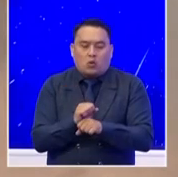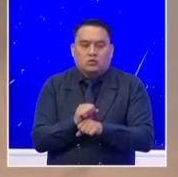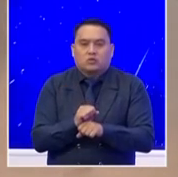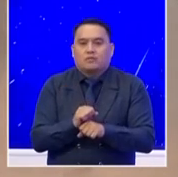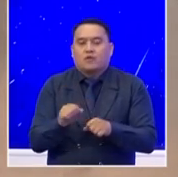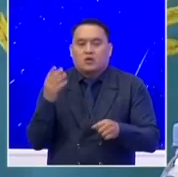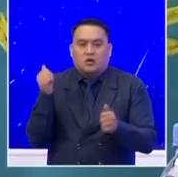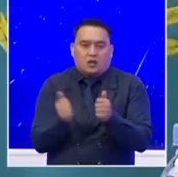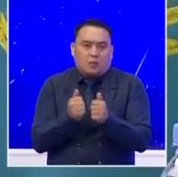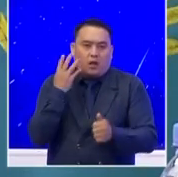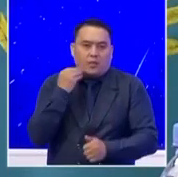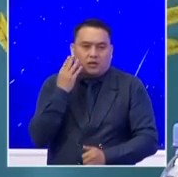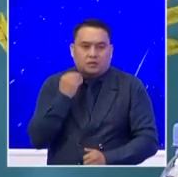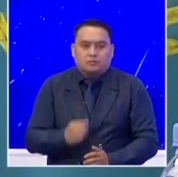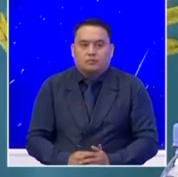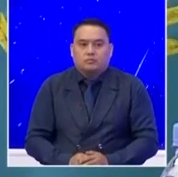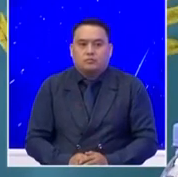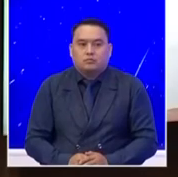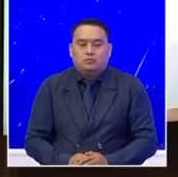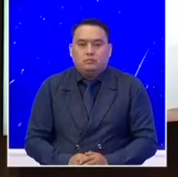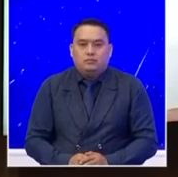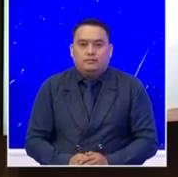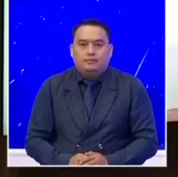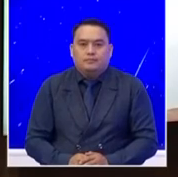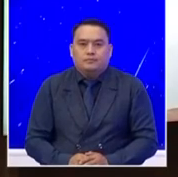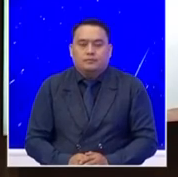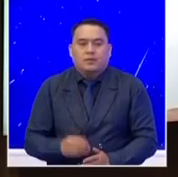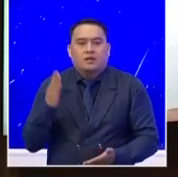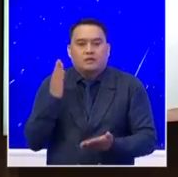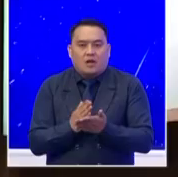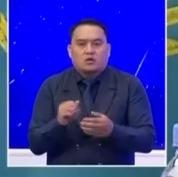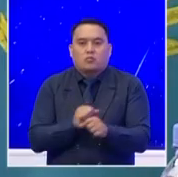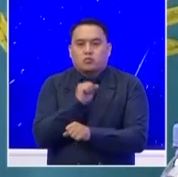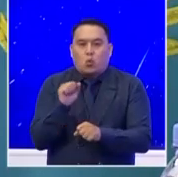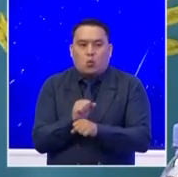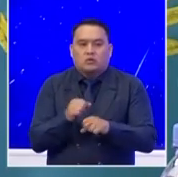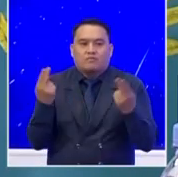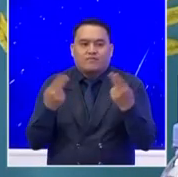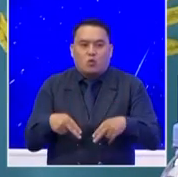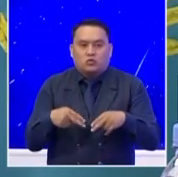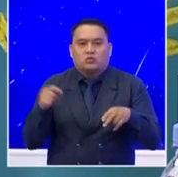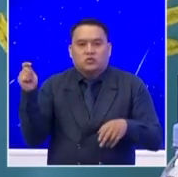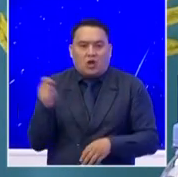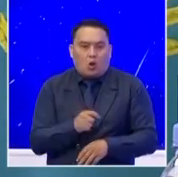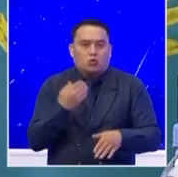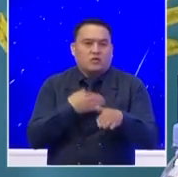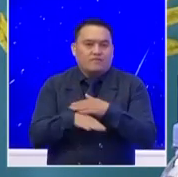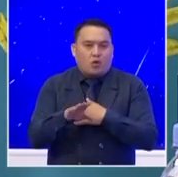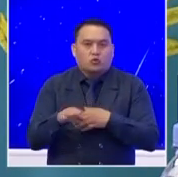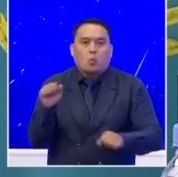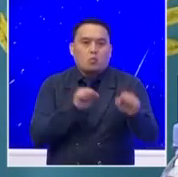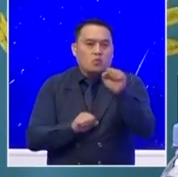с мегаполисом. Все смотри, везде эти блокпосты. Заезжающих, выезжающих, машины